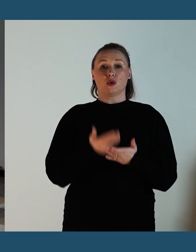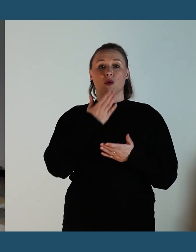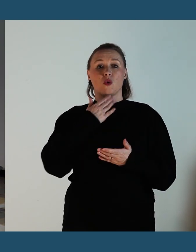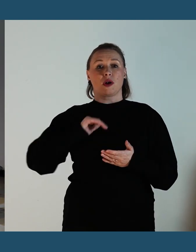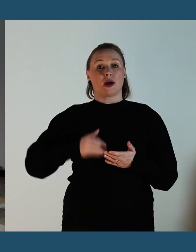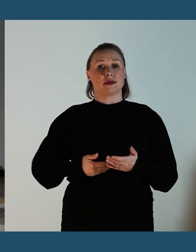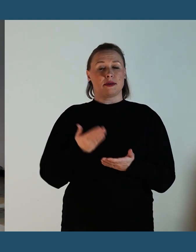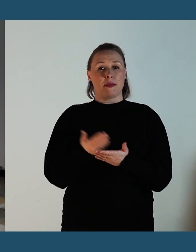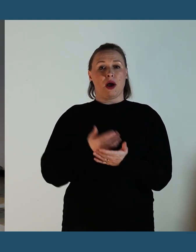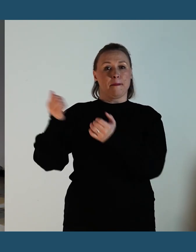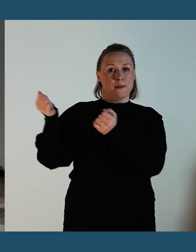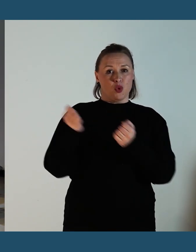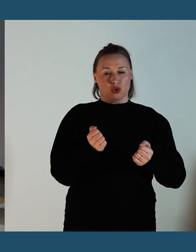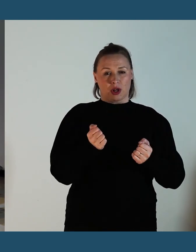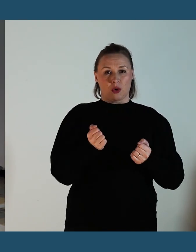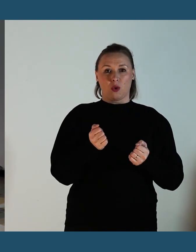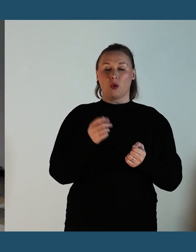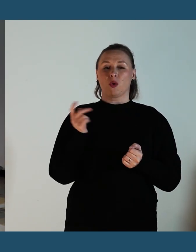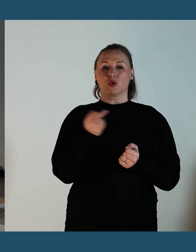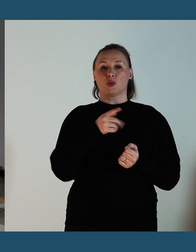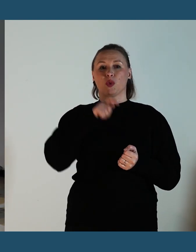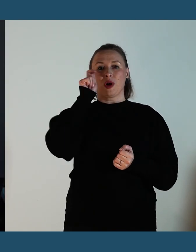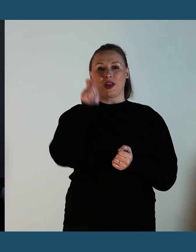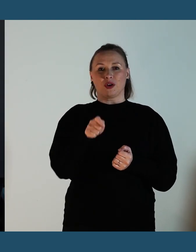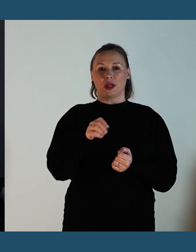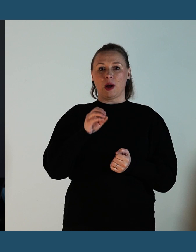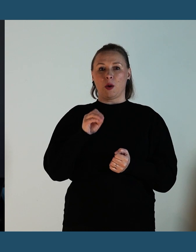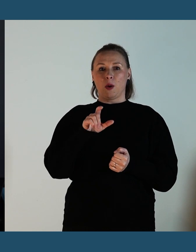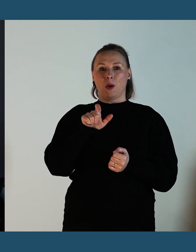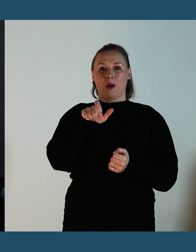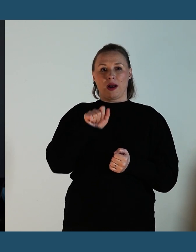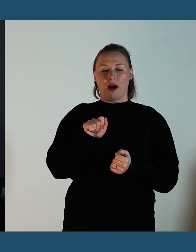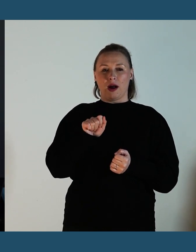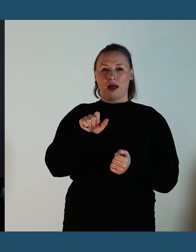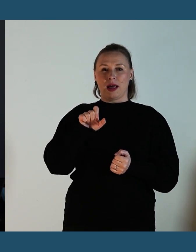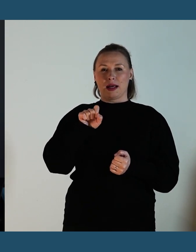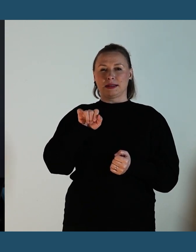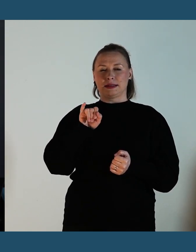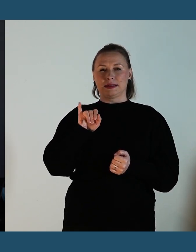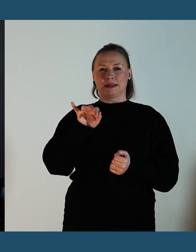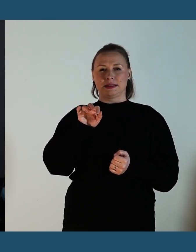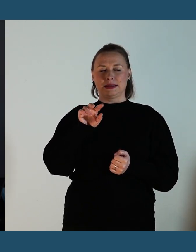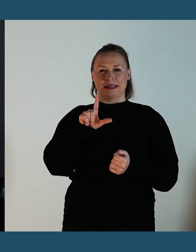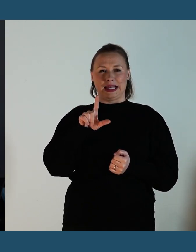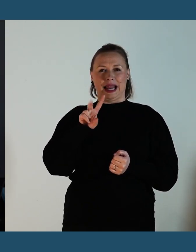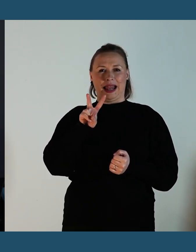Ja kysymyksen tulee esittämään liiton puheenjohtaja Olga Silver, tervetuloa.